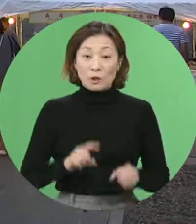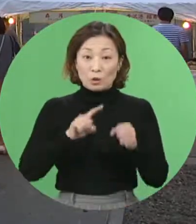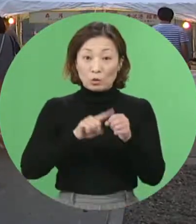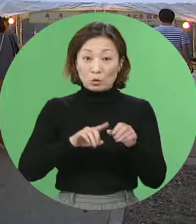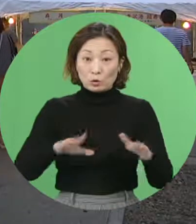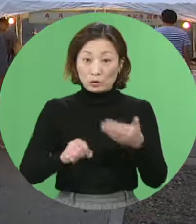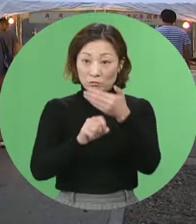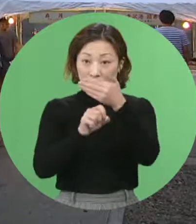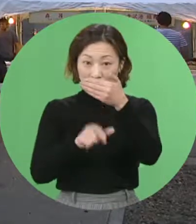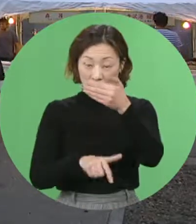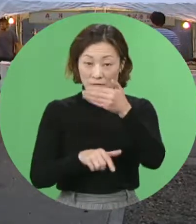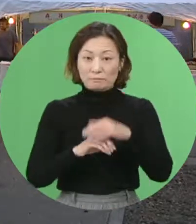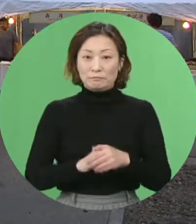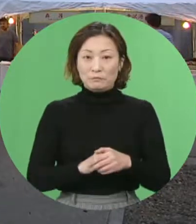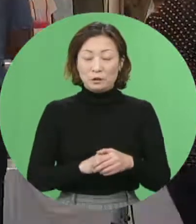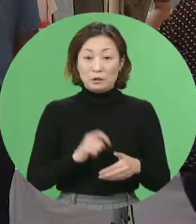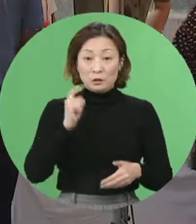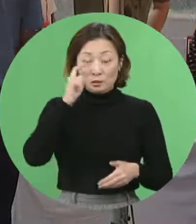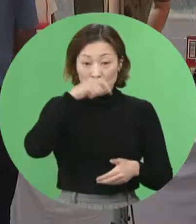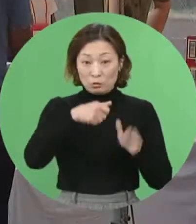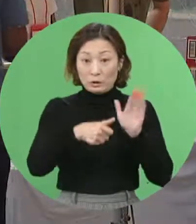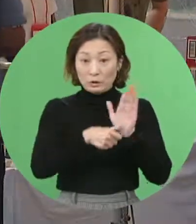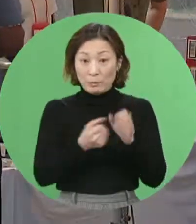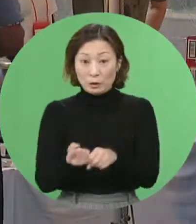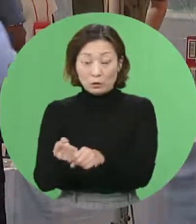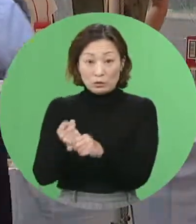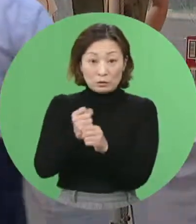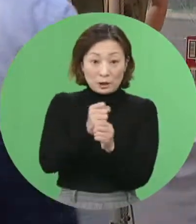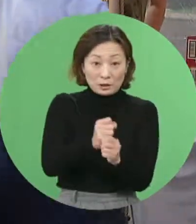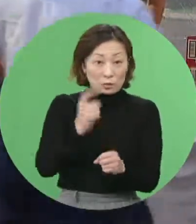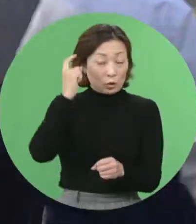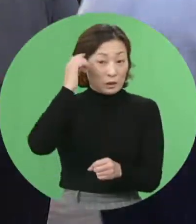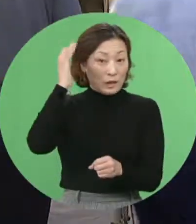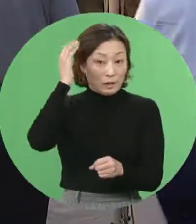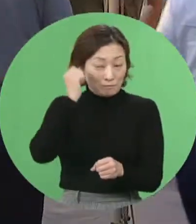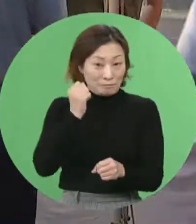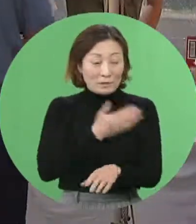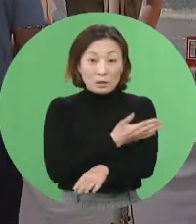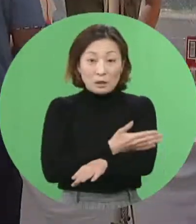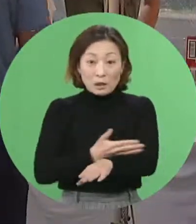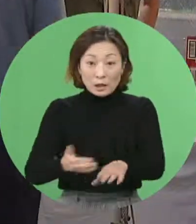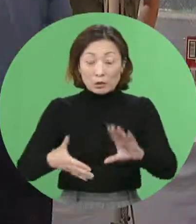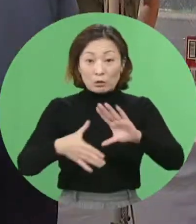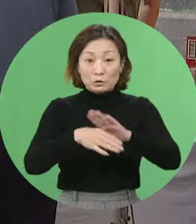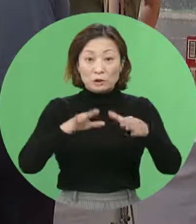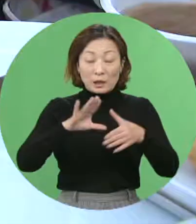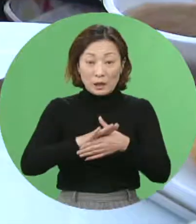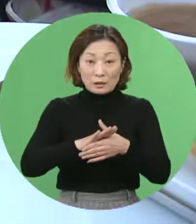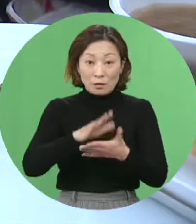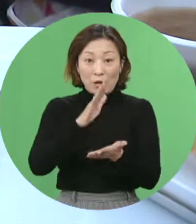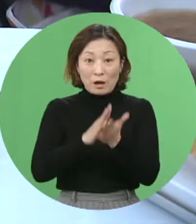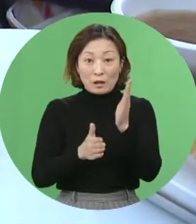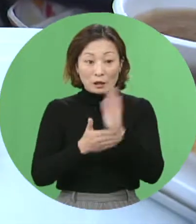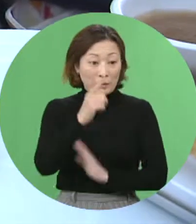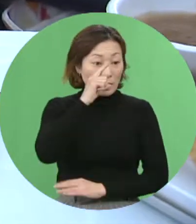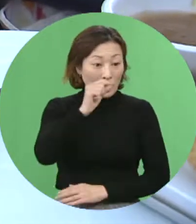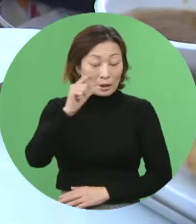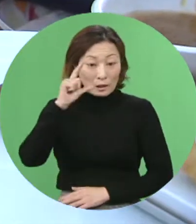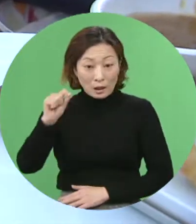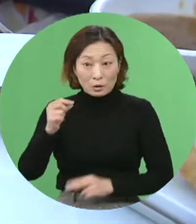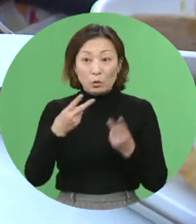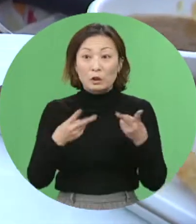今年9月、旧町名の復活を記念し、歴史と文化の再発見をテーマにしたイベント